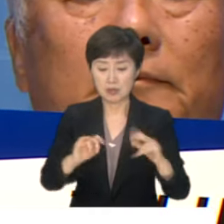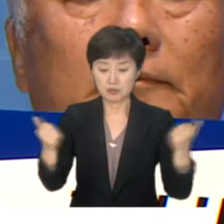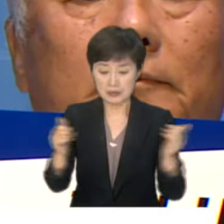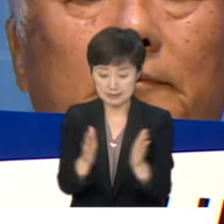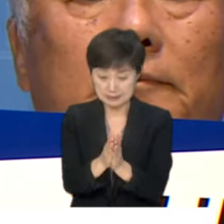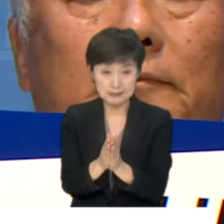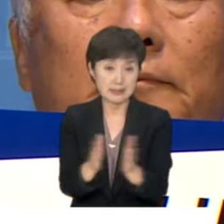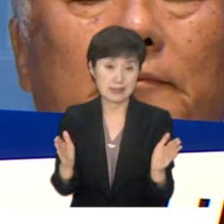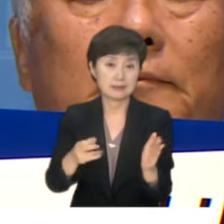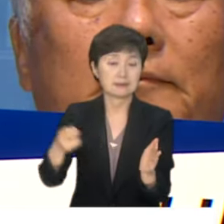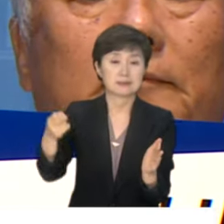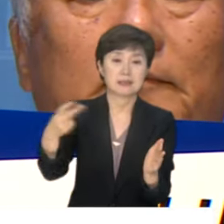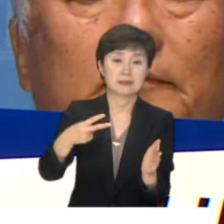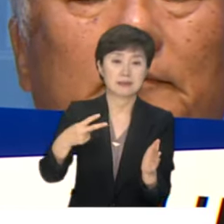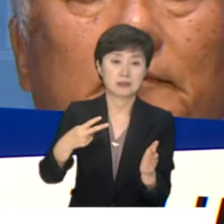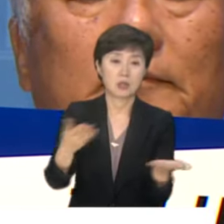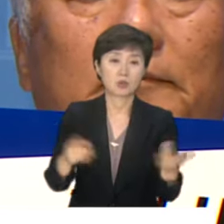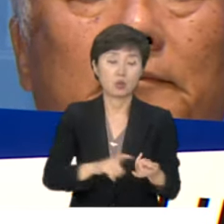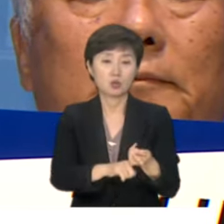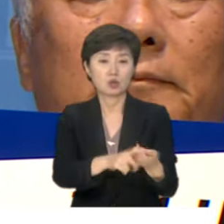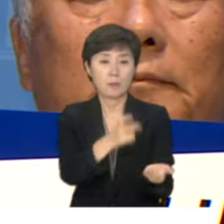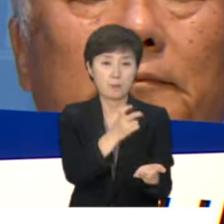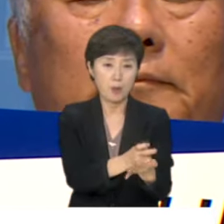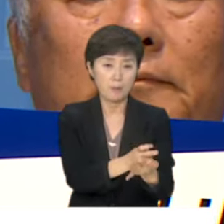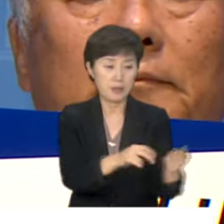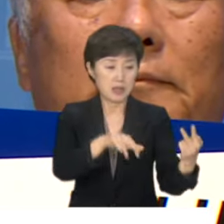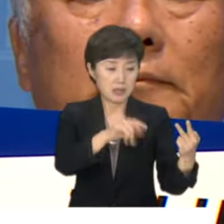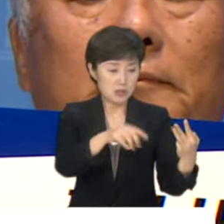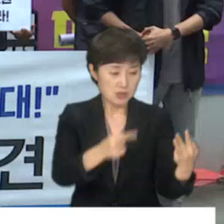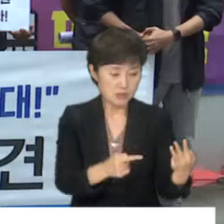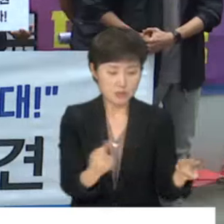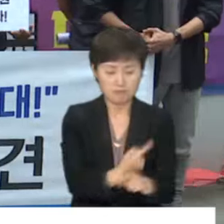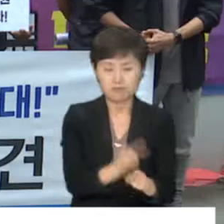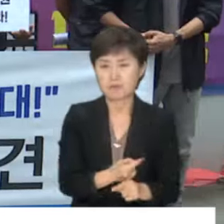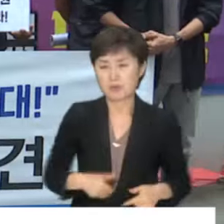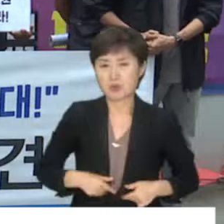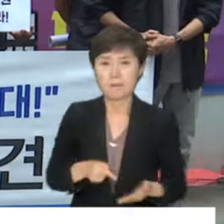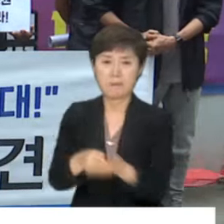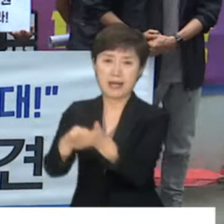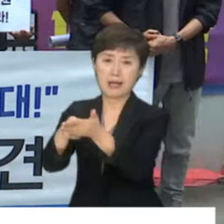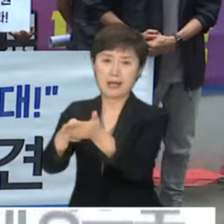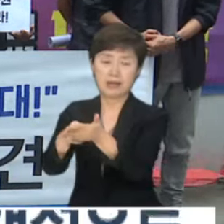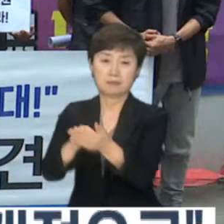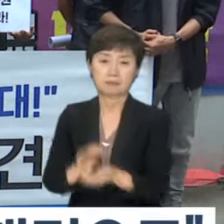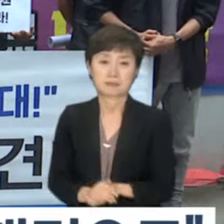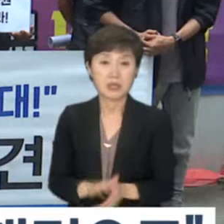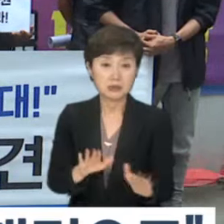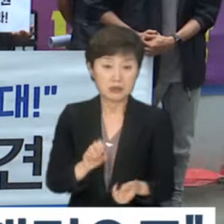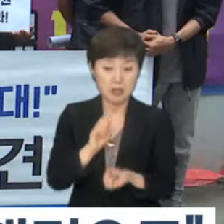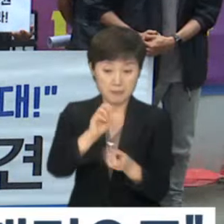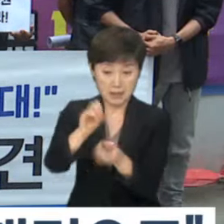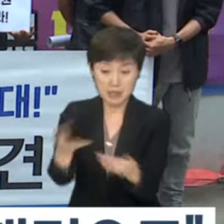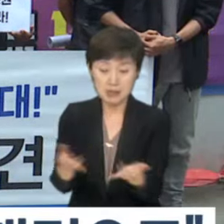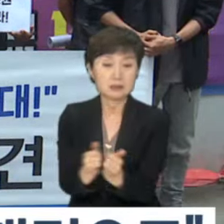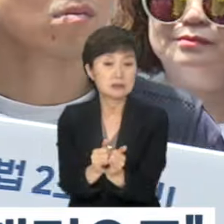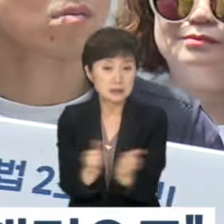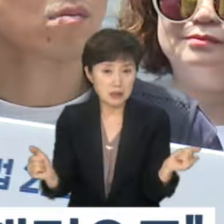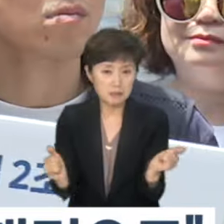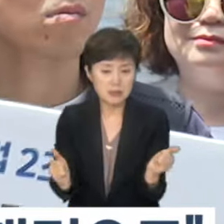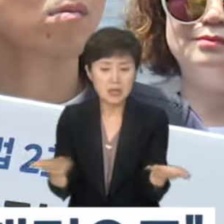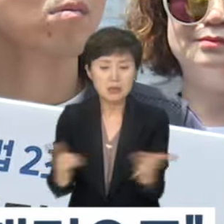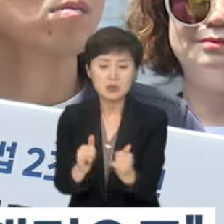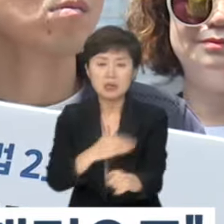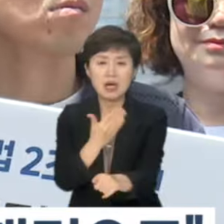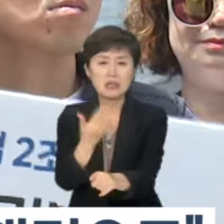함께 다시 한번 노조법 2, 3조의 개정을 요구합니다. 배달라이더 등 현행법상 근로자로 인정되지